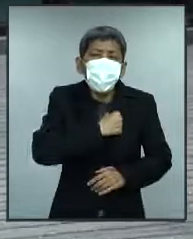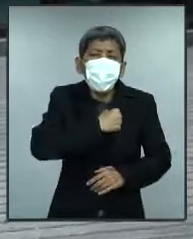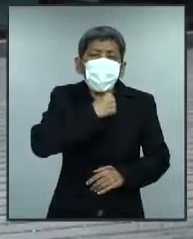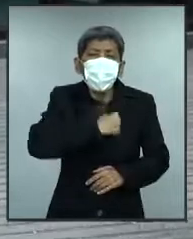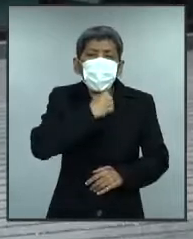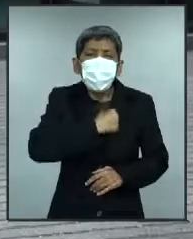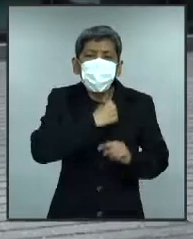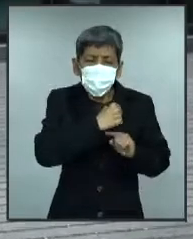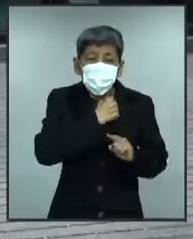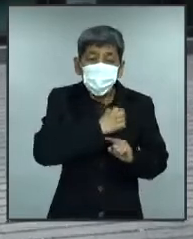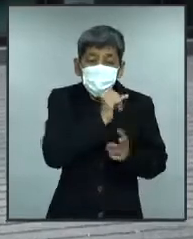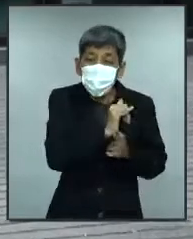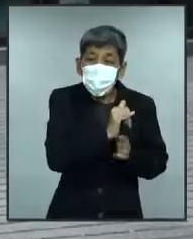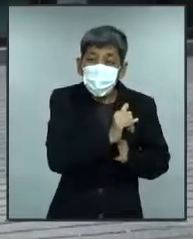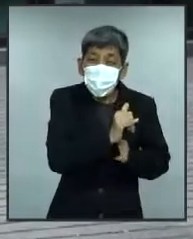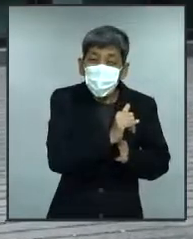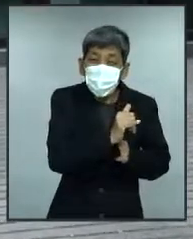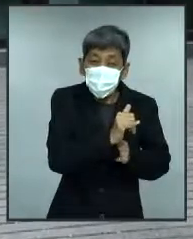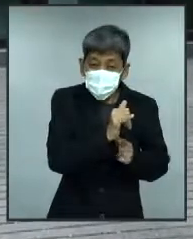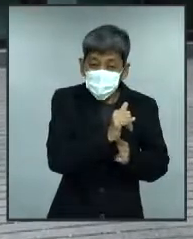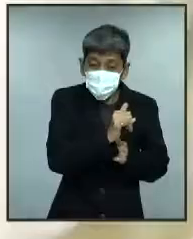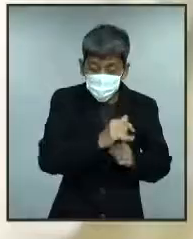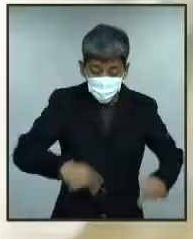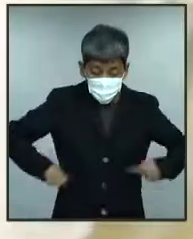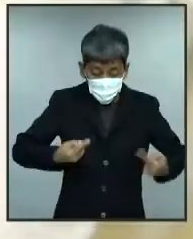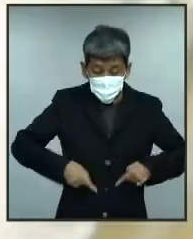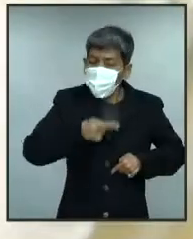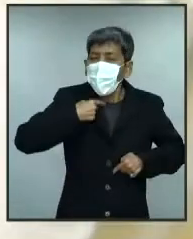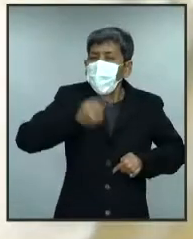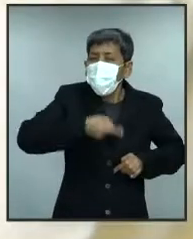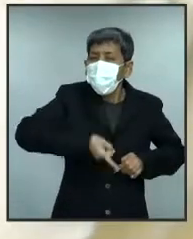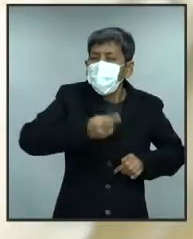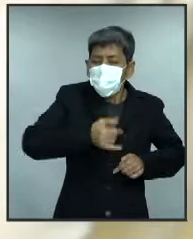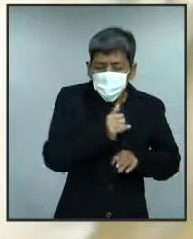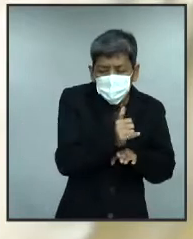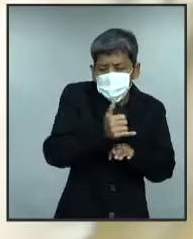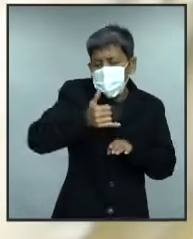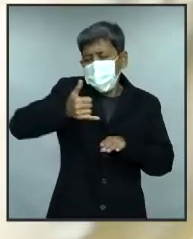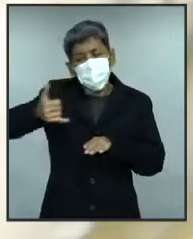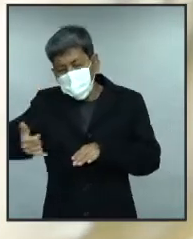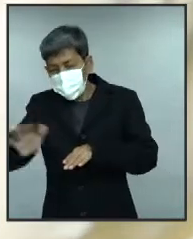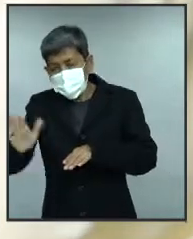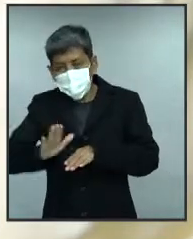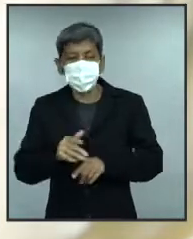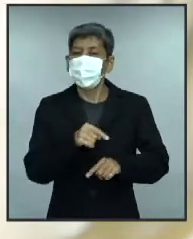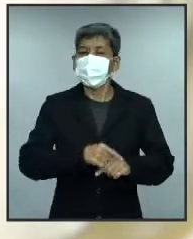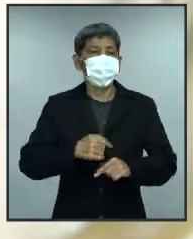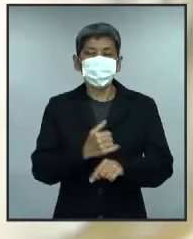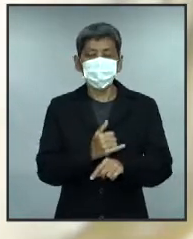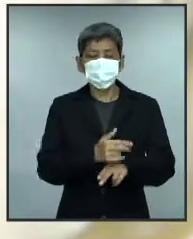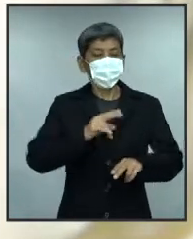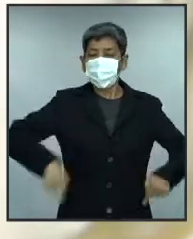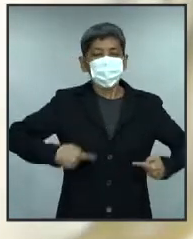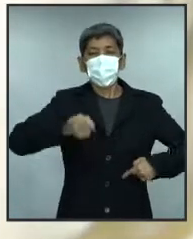ที่จะไม่ต้องเคลื่อนจากรถเข็นไปที่เตียงเอ็กซเรย์อันนี้คราวนี้ตัวนี้ก็เบ็ดเสร็จคุ